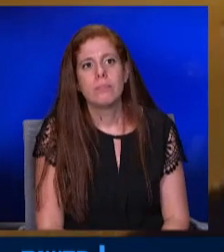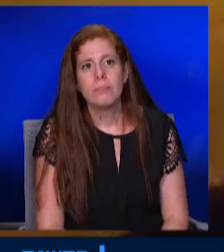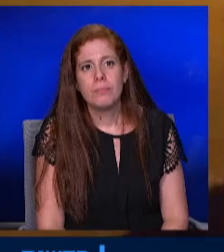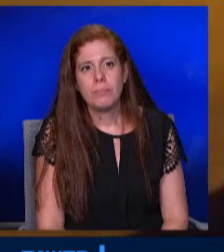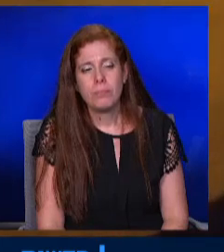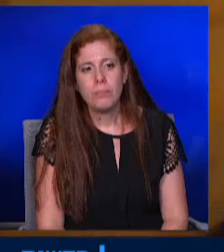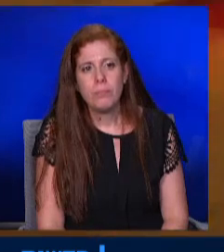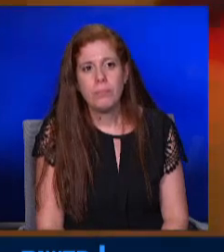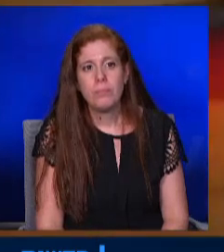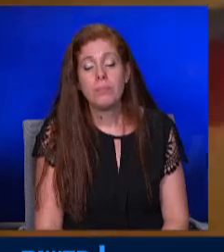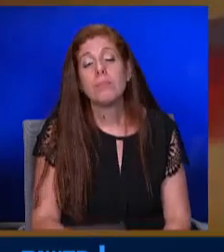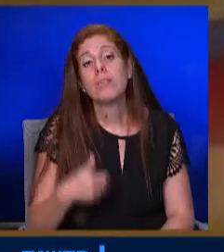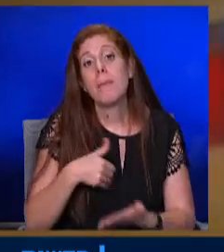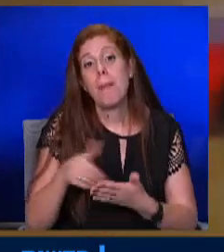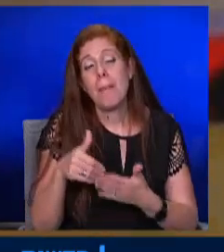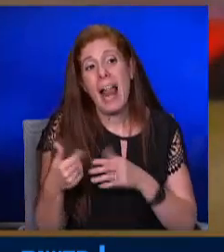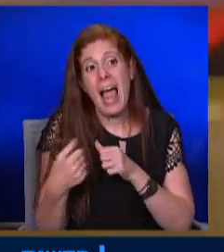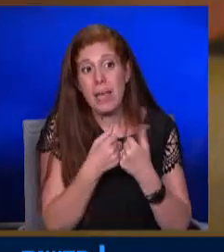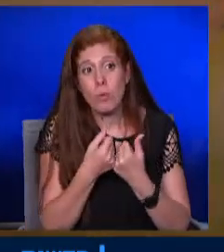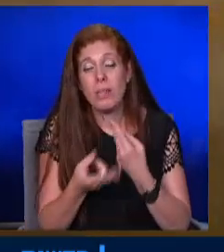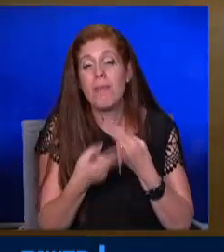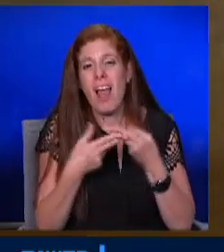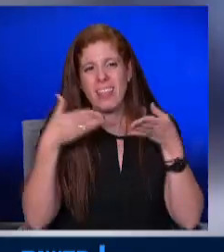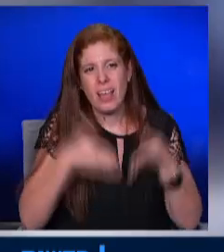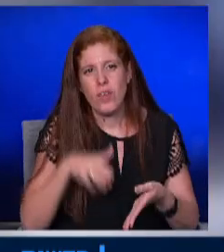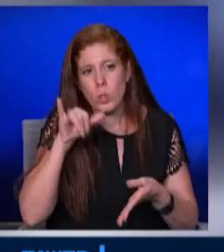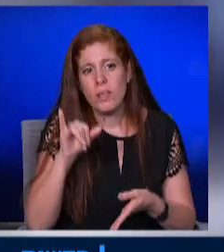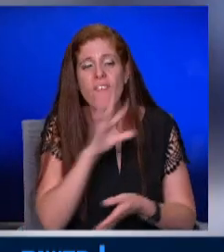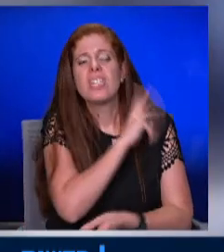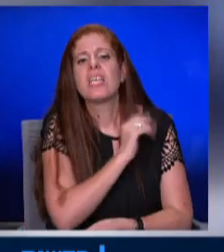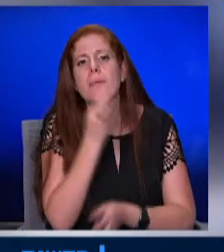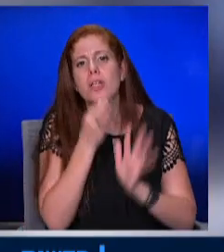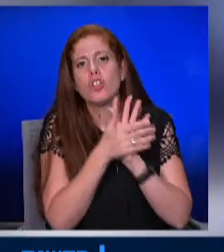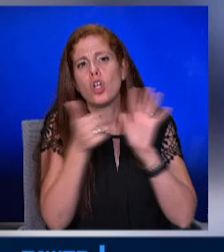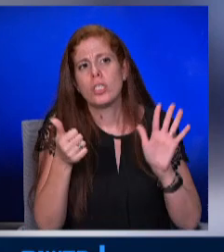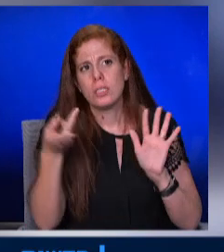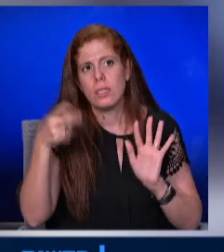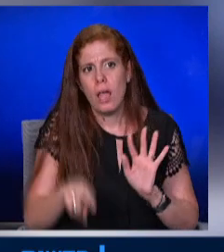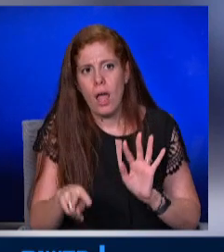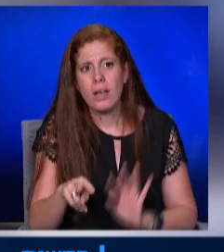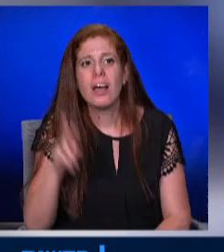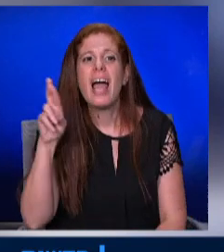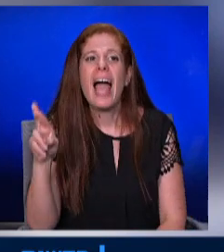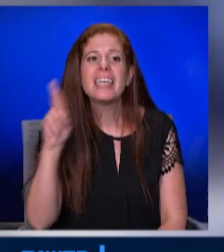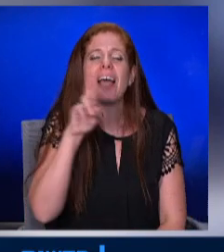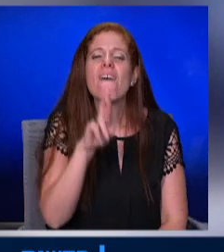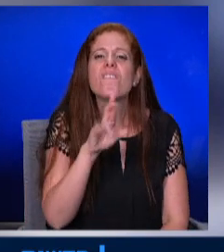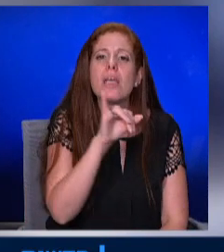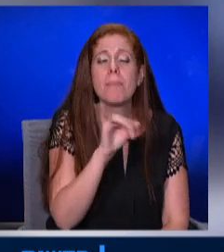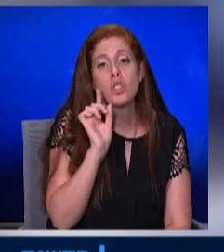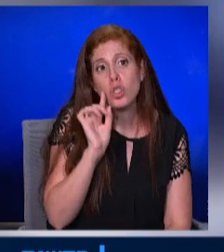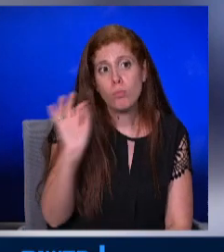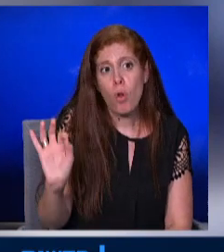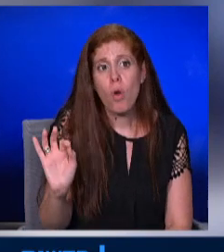במהלך העימותים ליד קבר יוסף נהרג פלסטיני בן 16, ראית' רפיק ימין שמו. לפי צה"ל, הוא